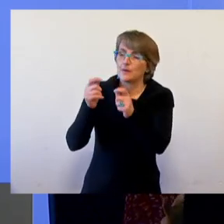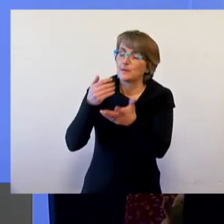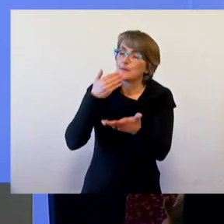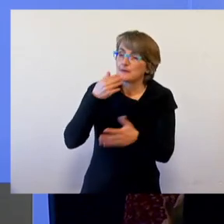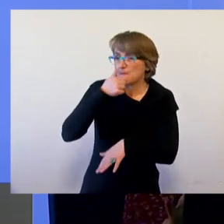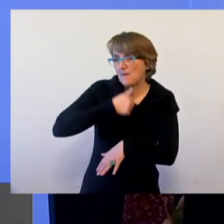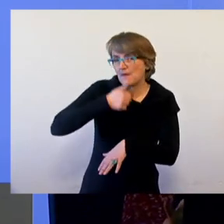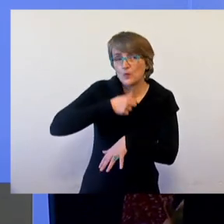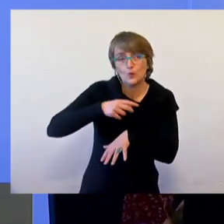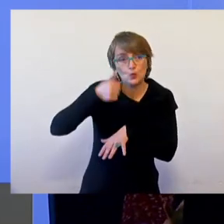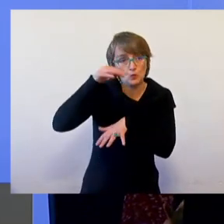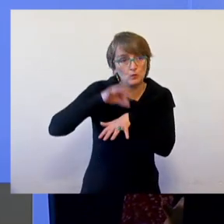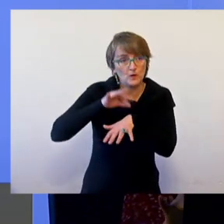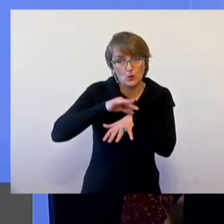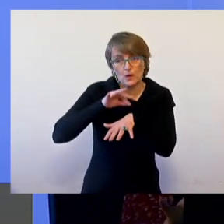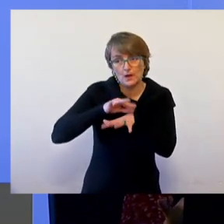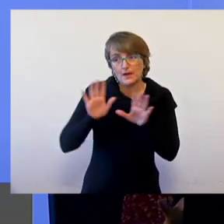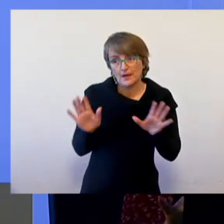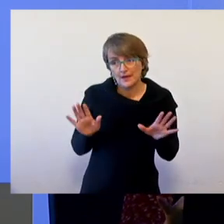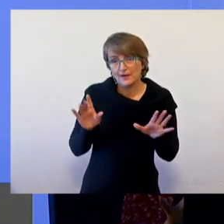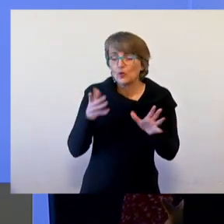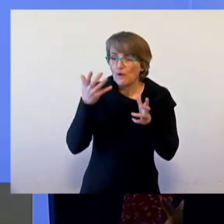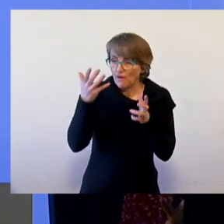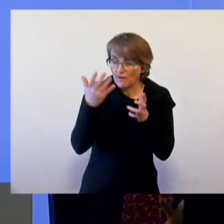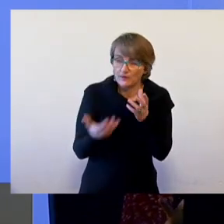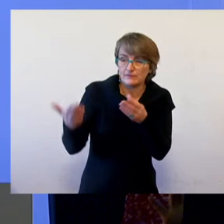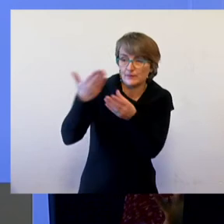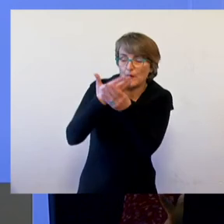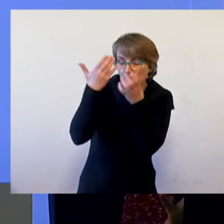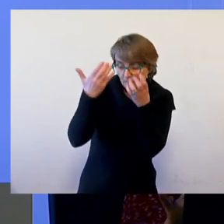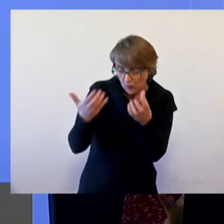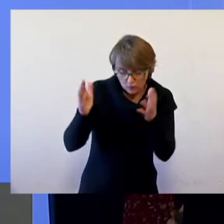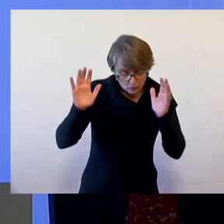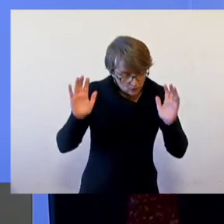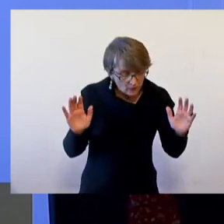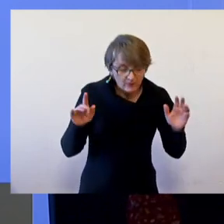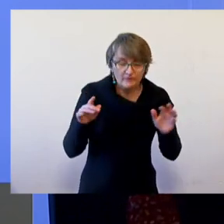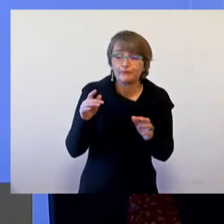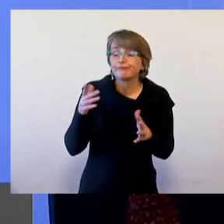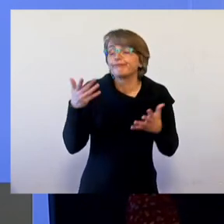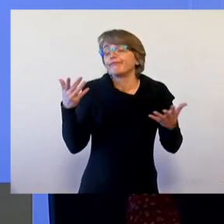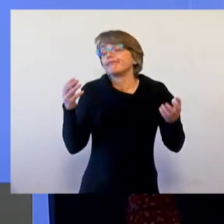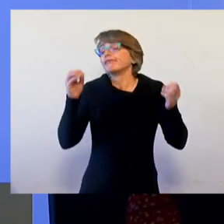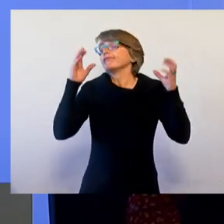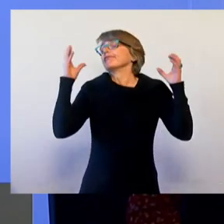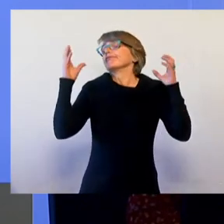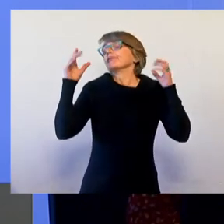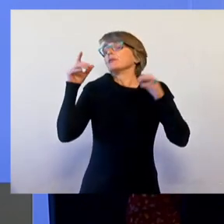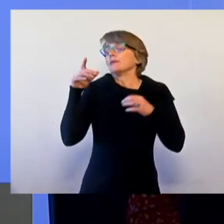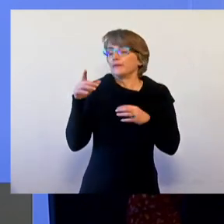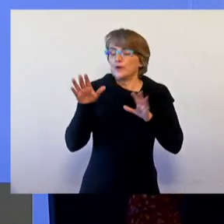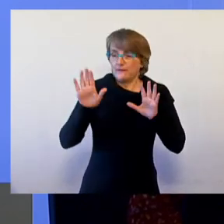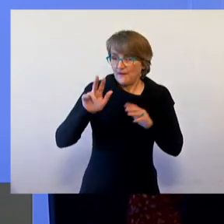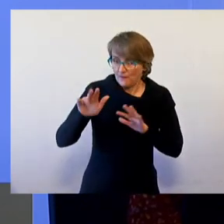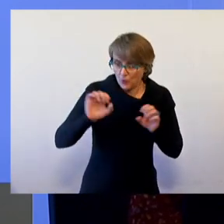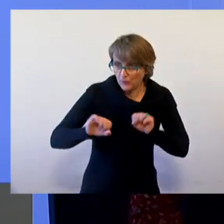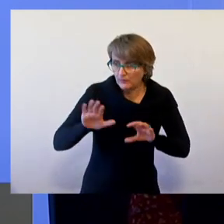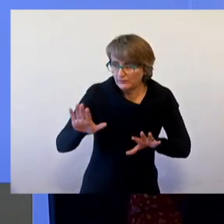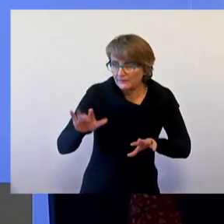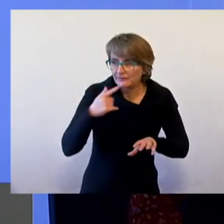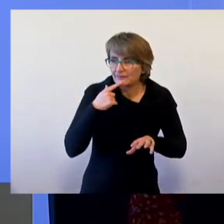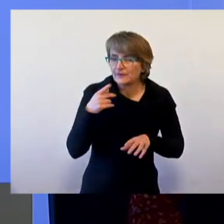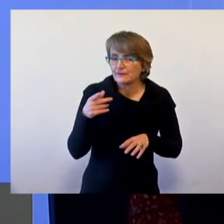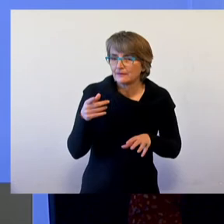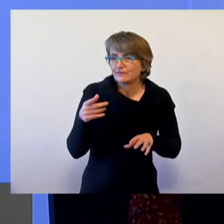parce que visiblement vous souhaitez apporter un point, et j'imagine que vous souscrivez. Je m'en occuperai. Vous